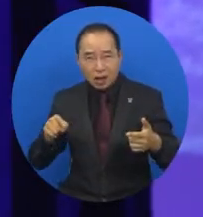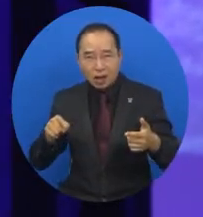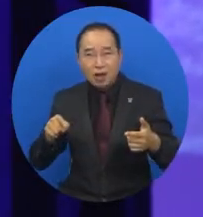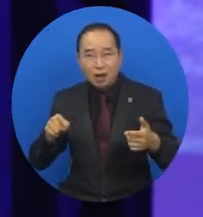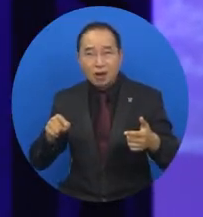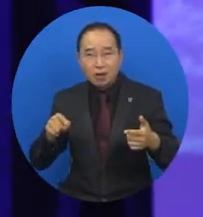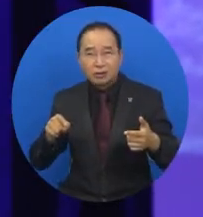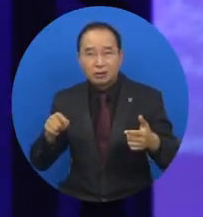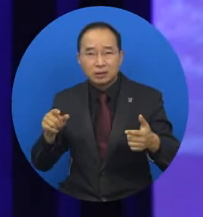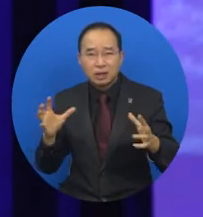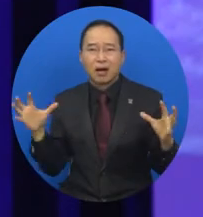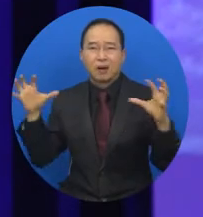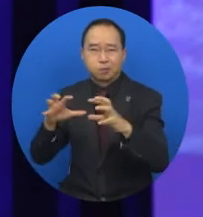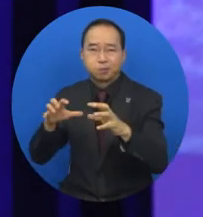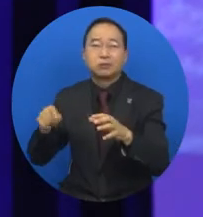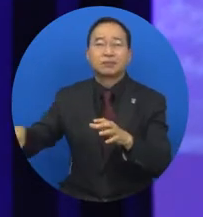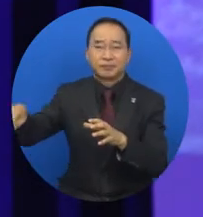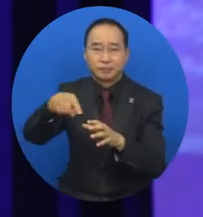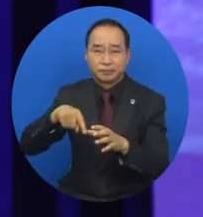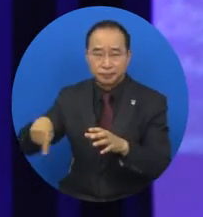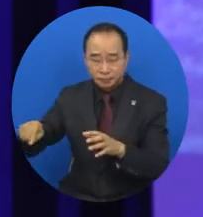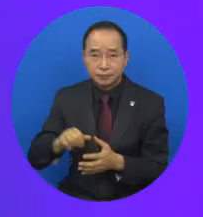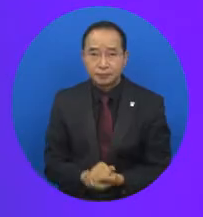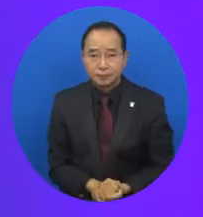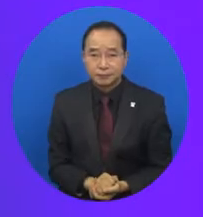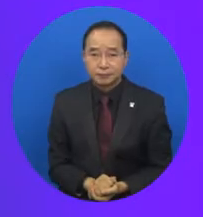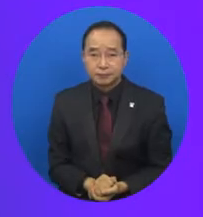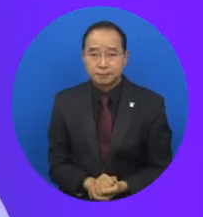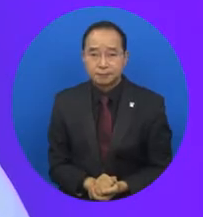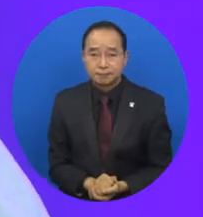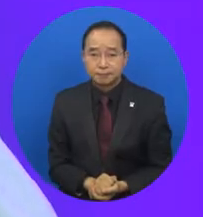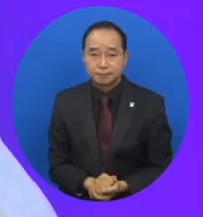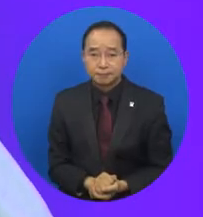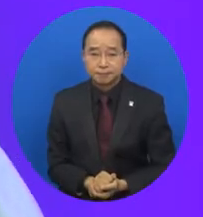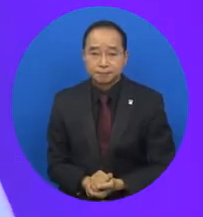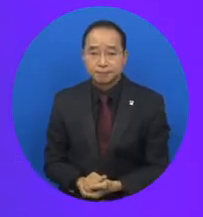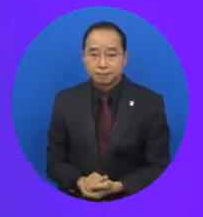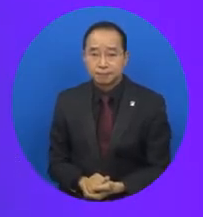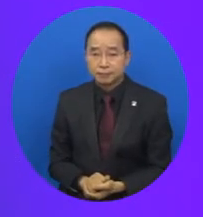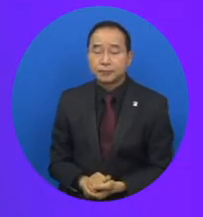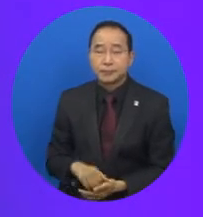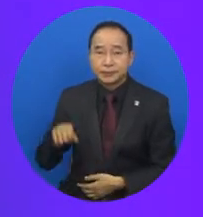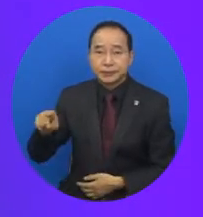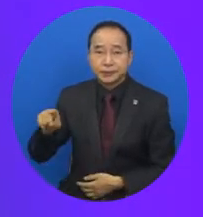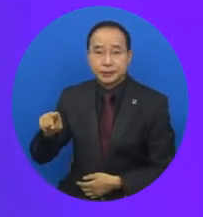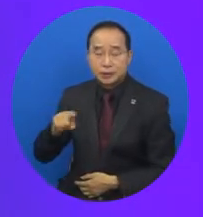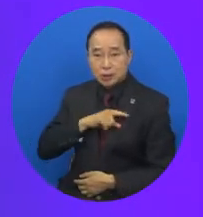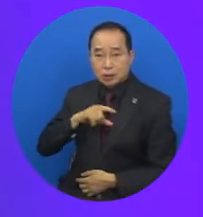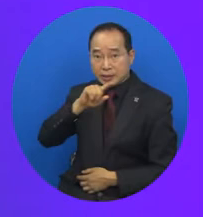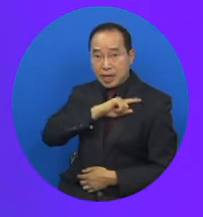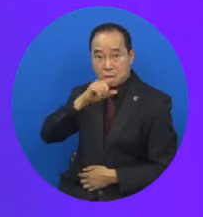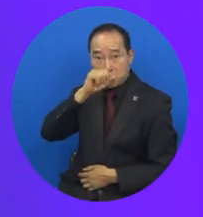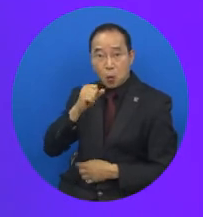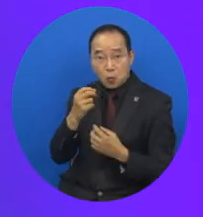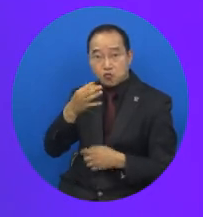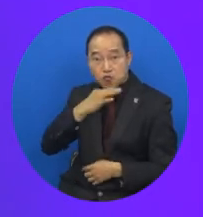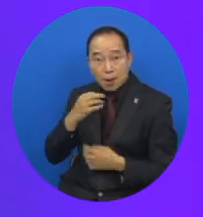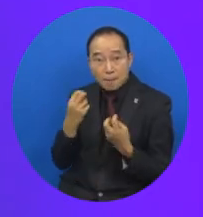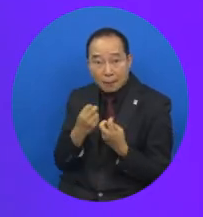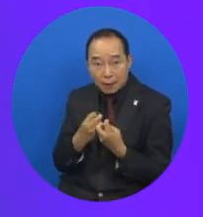안에 한 곳에 있었어요. 가장 파워풀한 도구로 사용했던 게 장기 기억을 읽출해내기